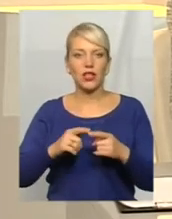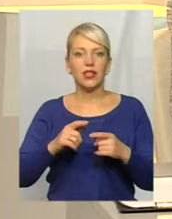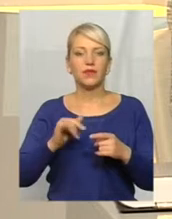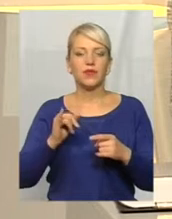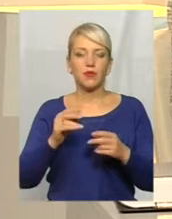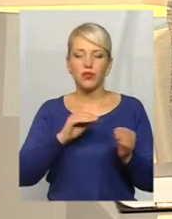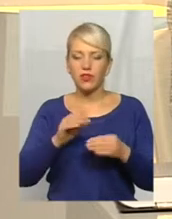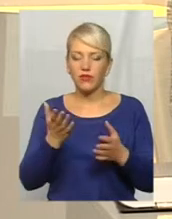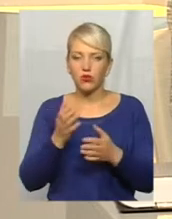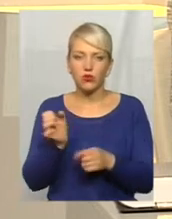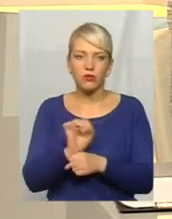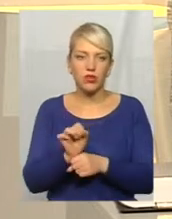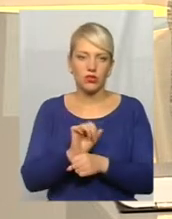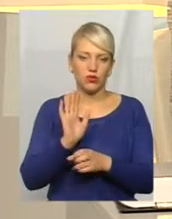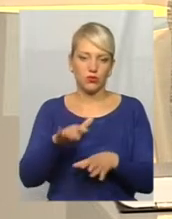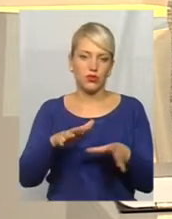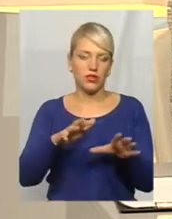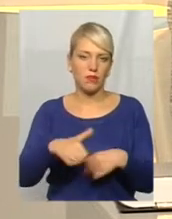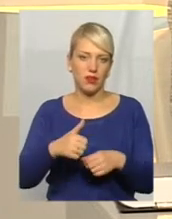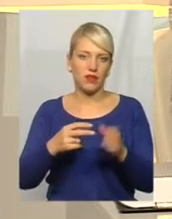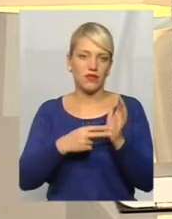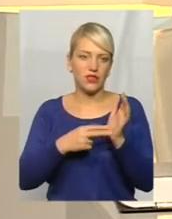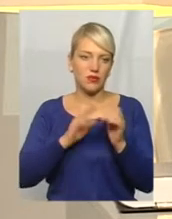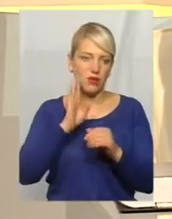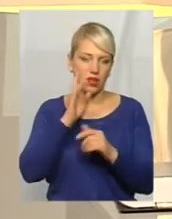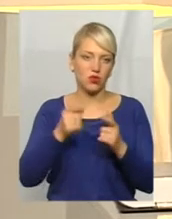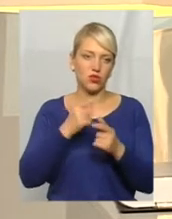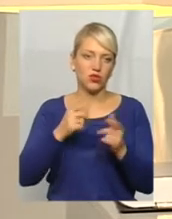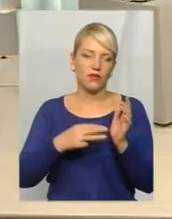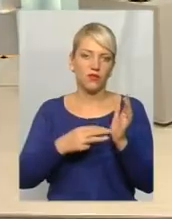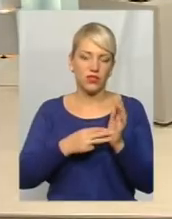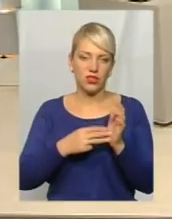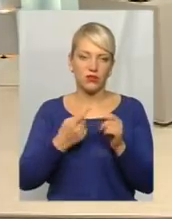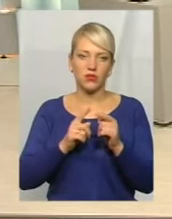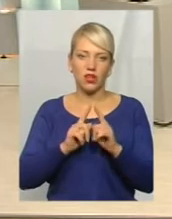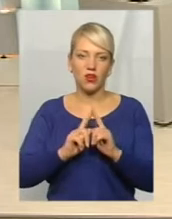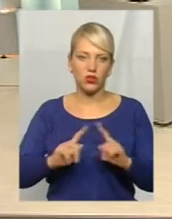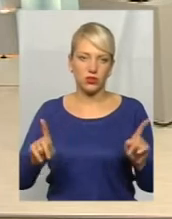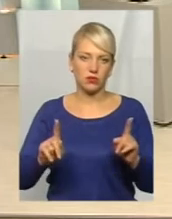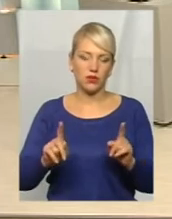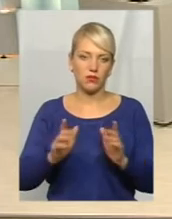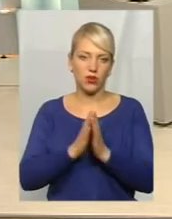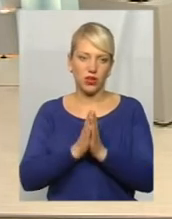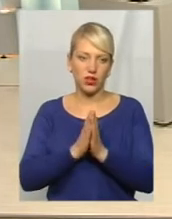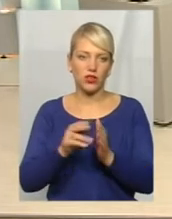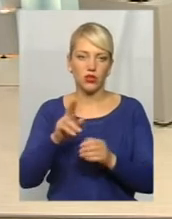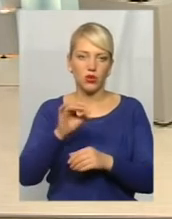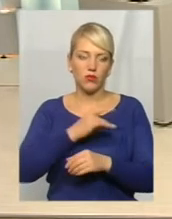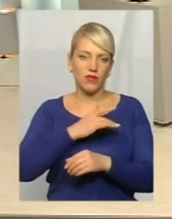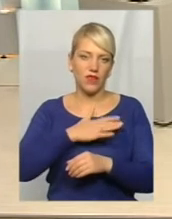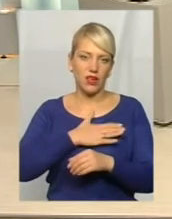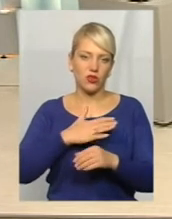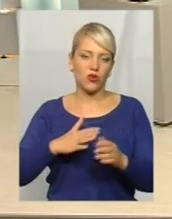якусь машину, нехай забирає 7 годин ранку чи в 8. Це особливо прохання до приватного